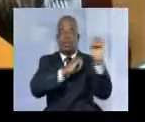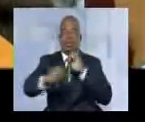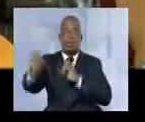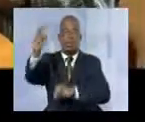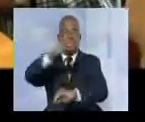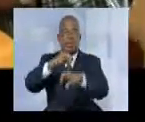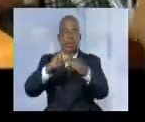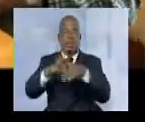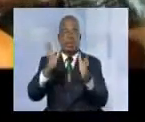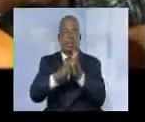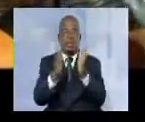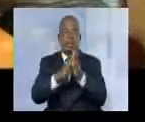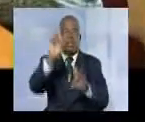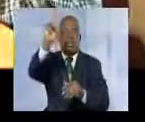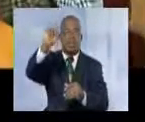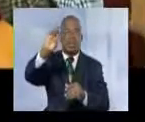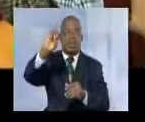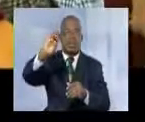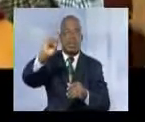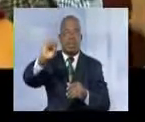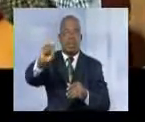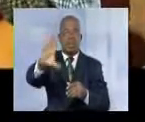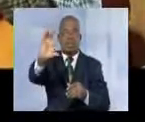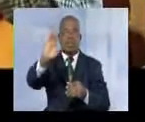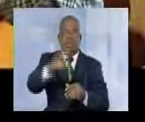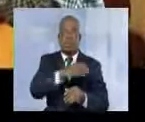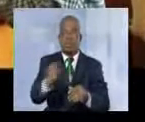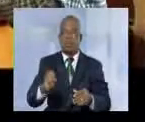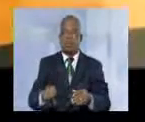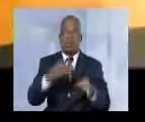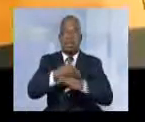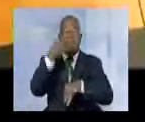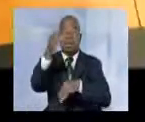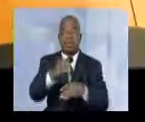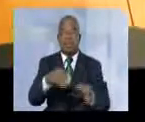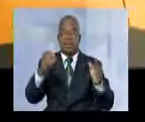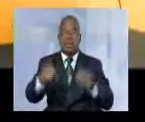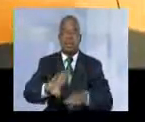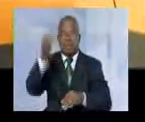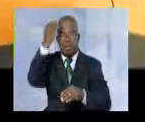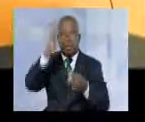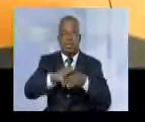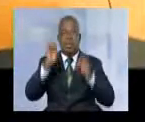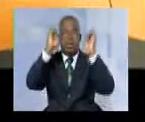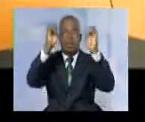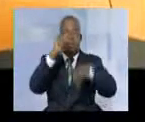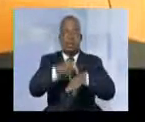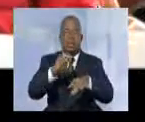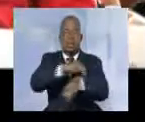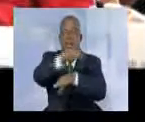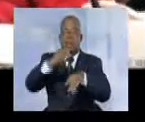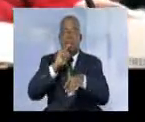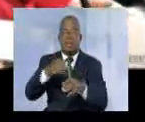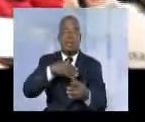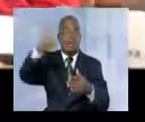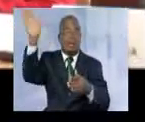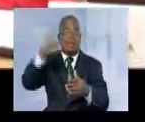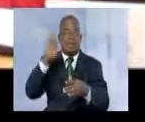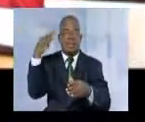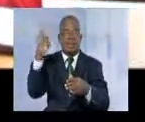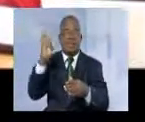d'Ivoire et l'institution. La présence de l'UNESCO sur le sol ivoirien lui donne désormais vocation à veiller sur l'application des accords de siège